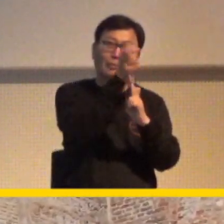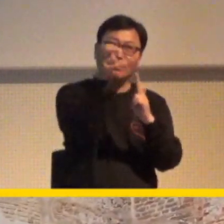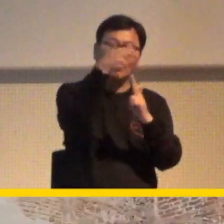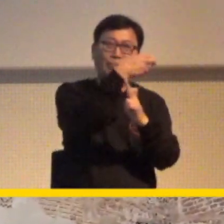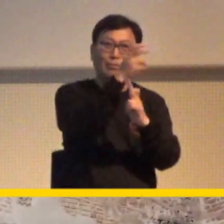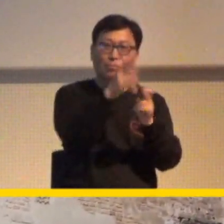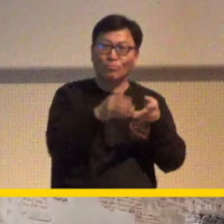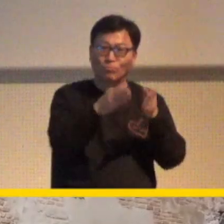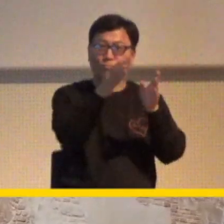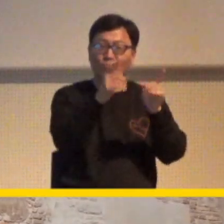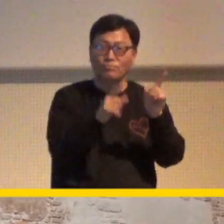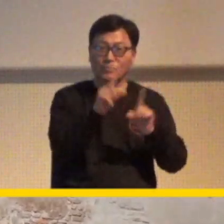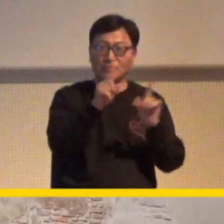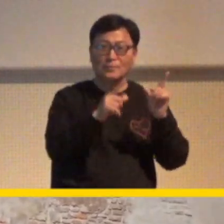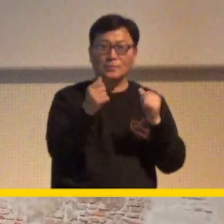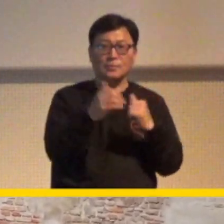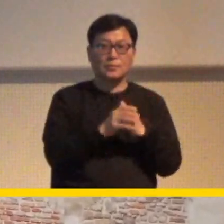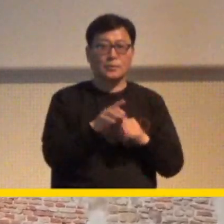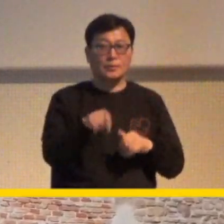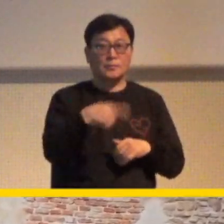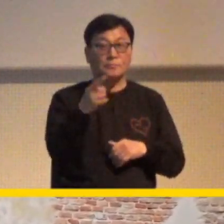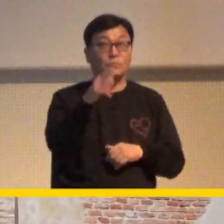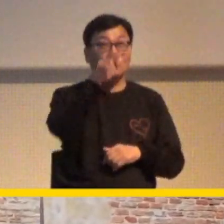네. 여기는